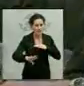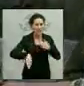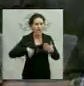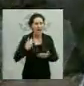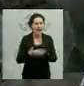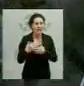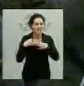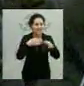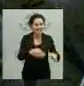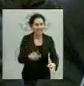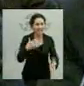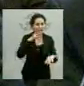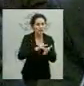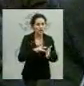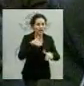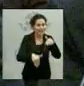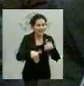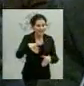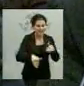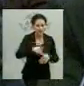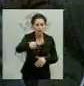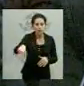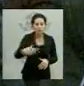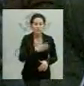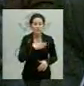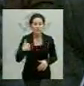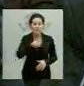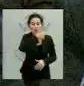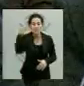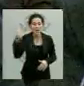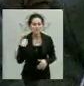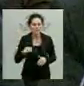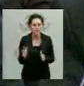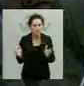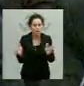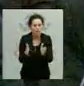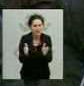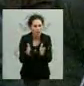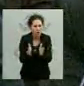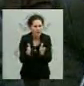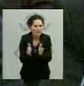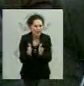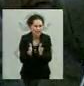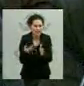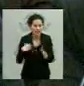les eleccions. I vostè se va estimar més la minoria minoritària i els